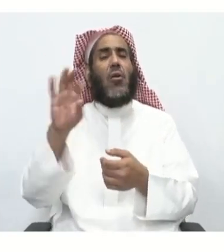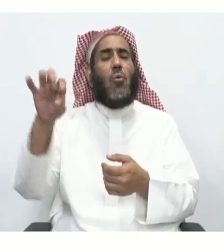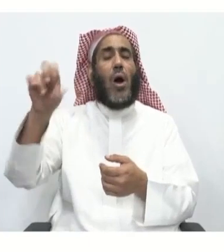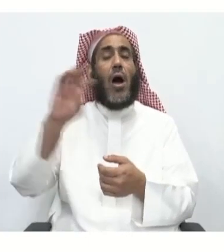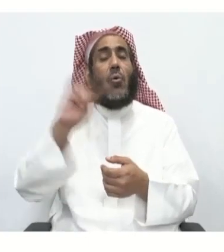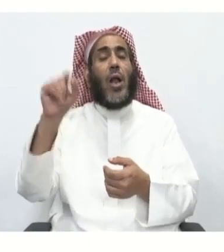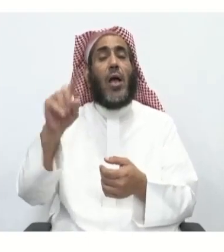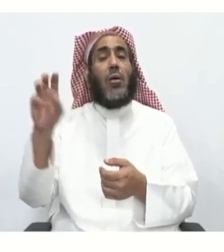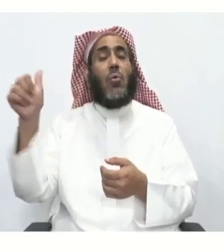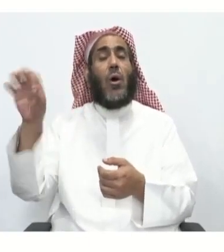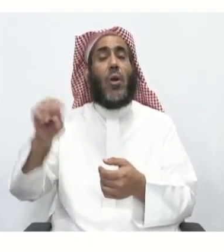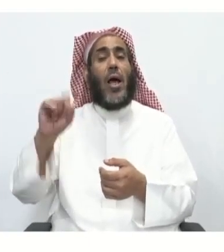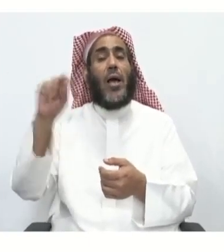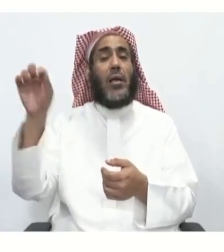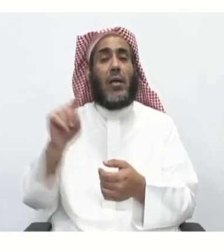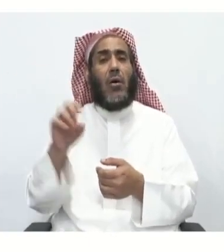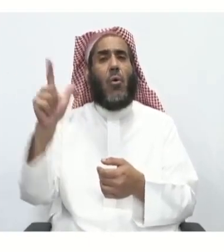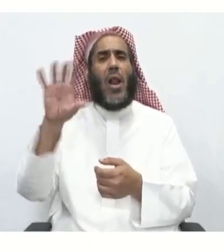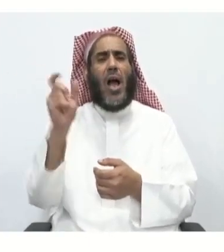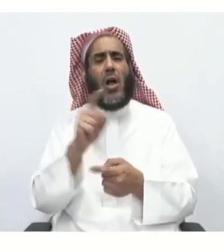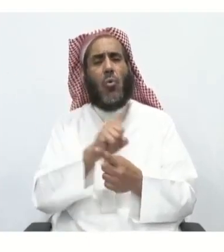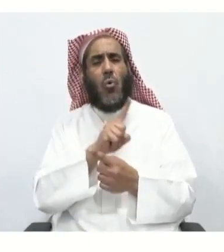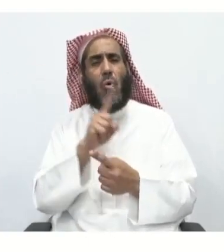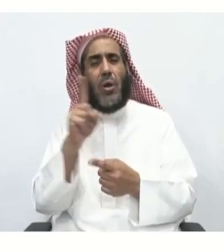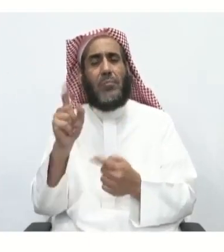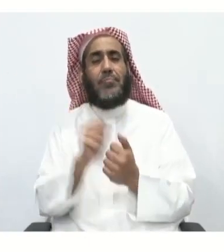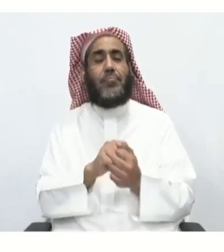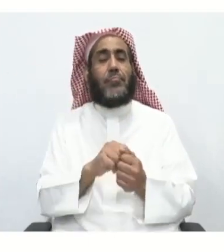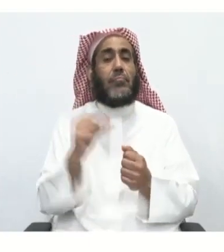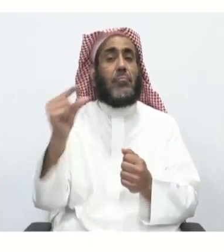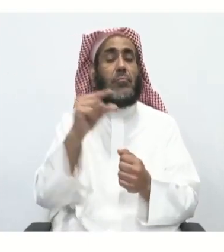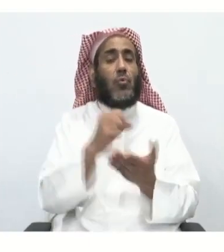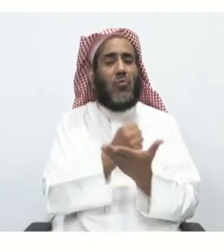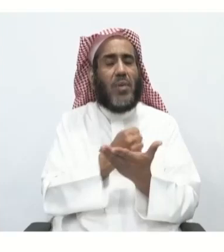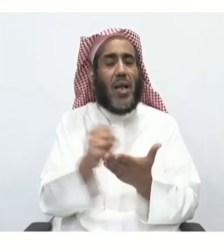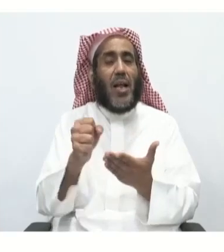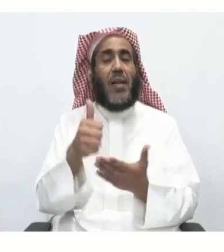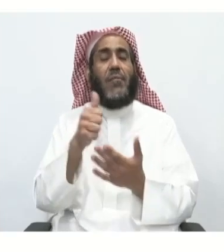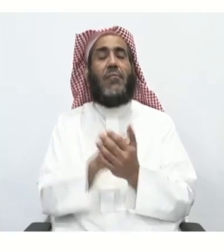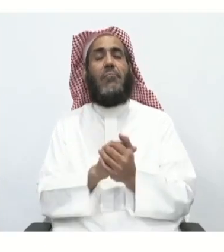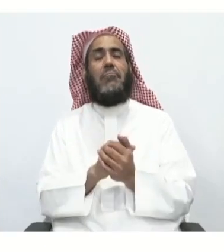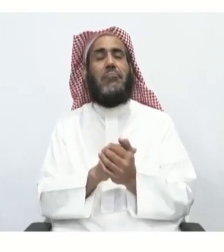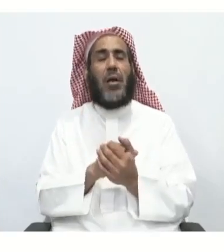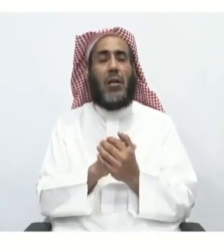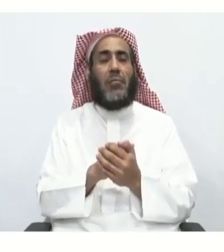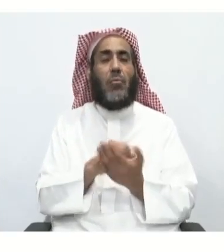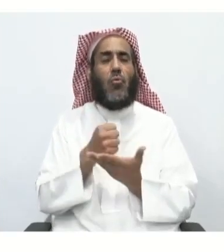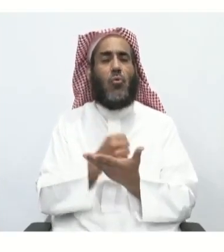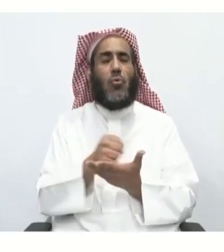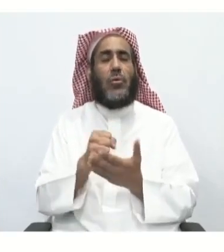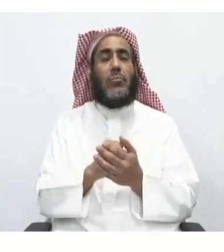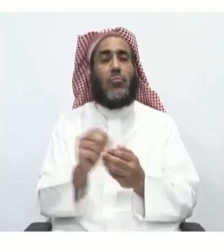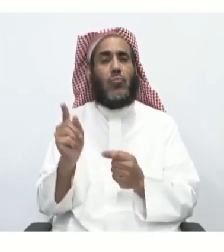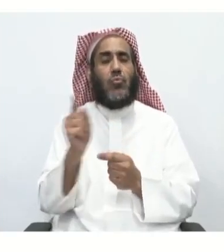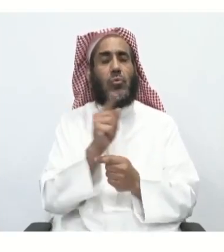واولئك وذلك ولكن لاحظ هذه هنا الكلمات التي حذفت فيها الالف الكلمات التي حذفت فيها الالف ثم بعد